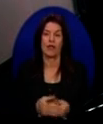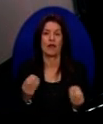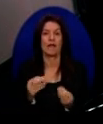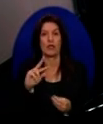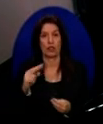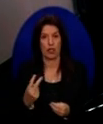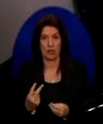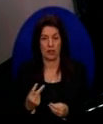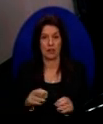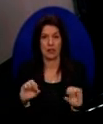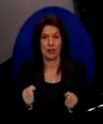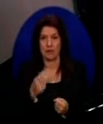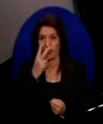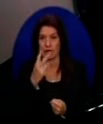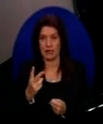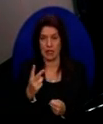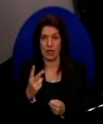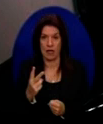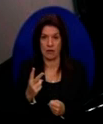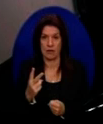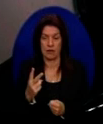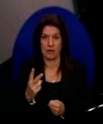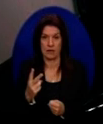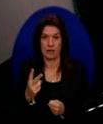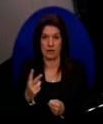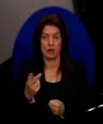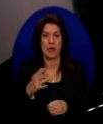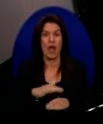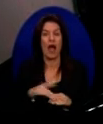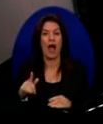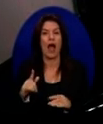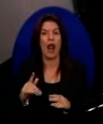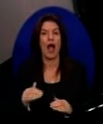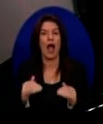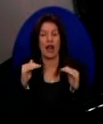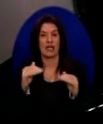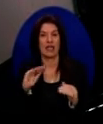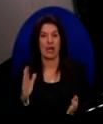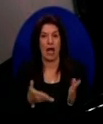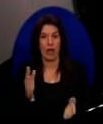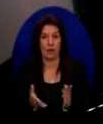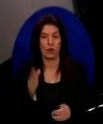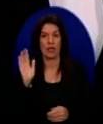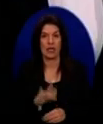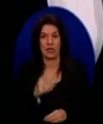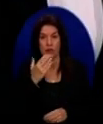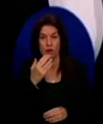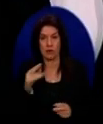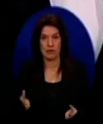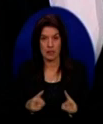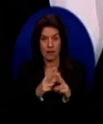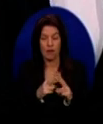אם אנחנו מסתכלים על הגרפה של האלימות, של העלייה של האלימות נגד היהודים בצרפת, אנחנו